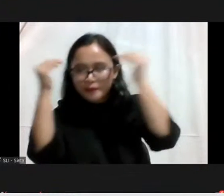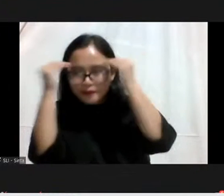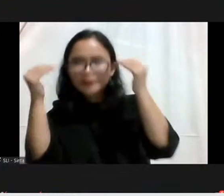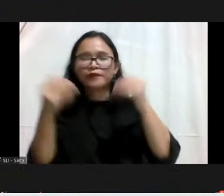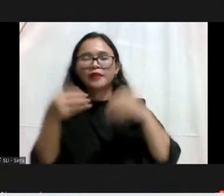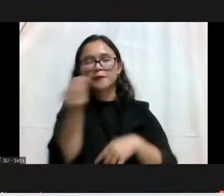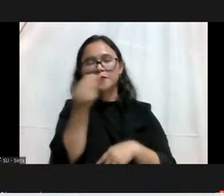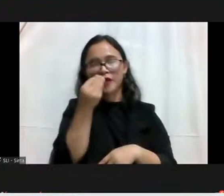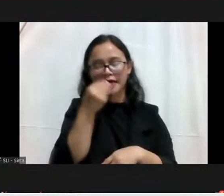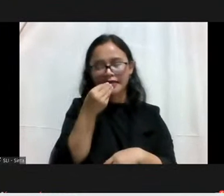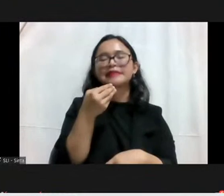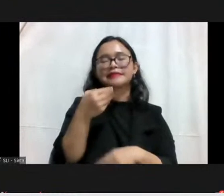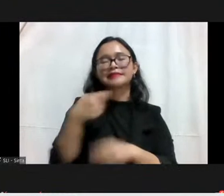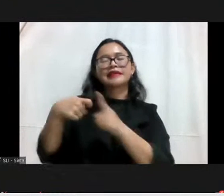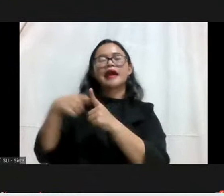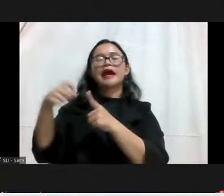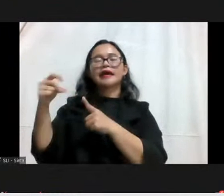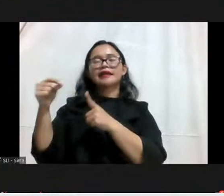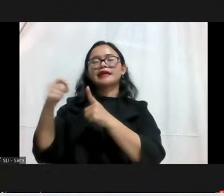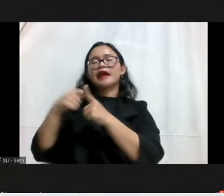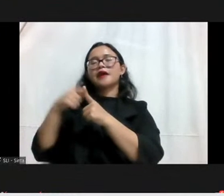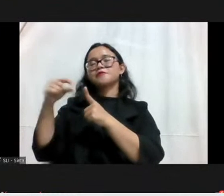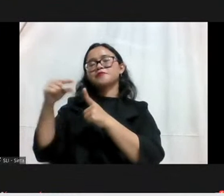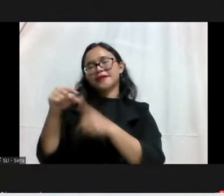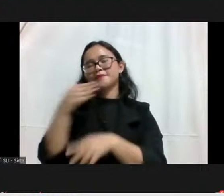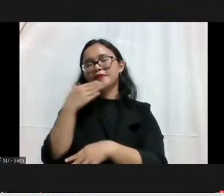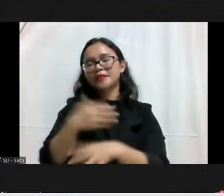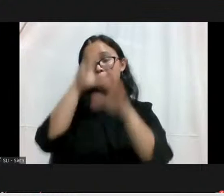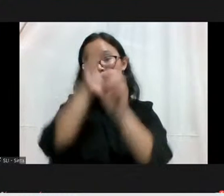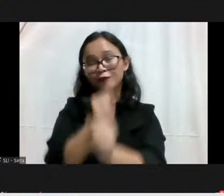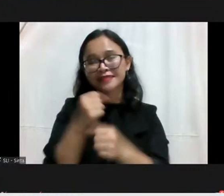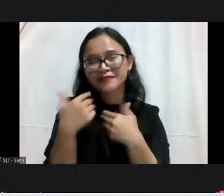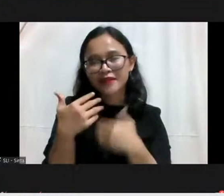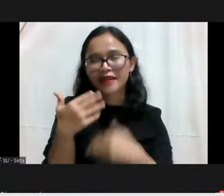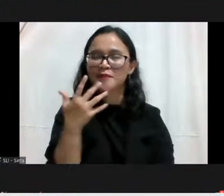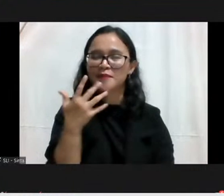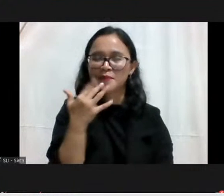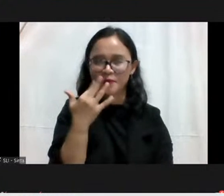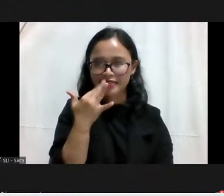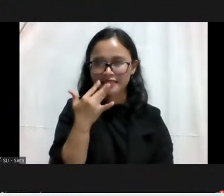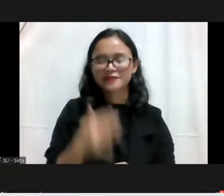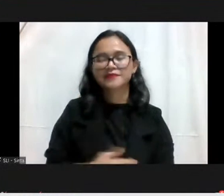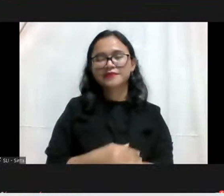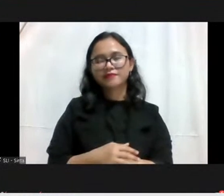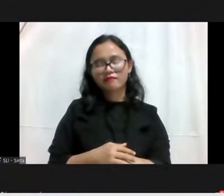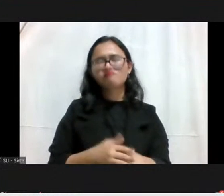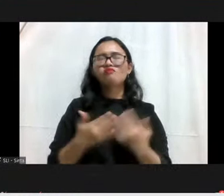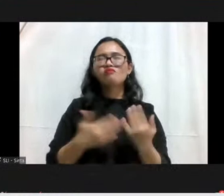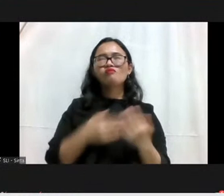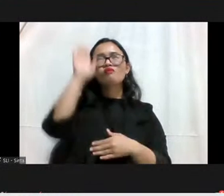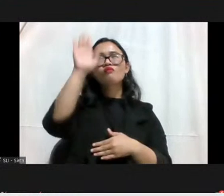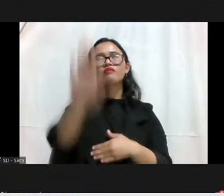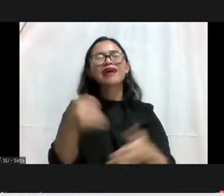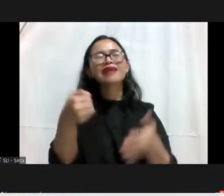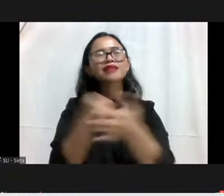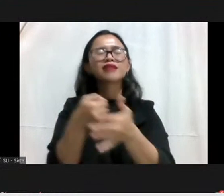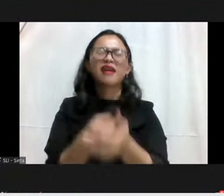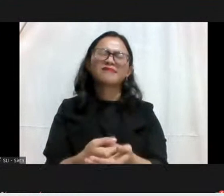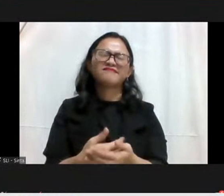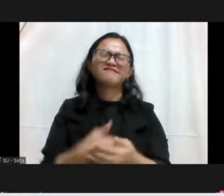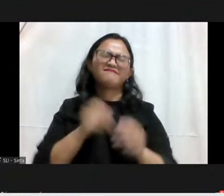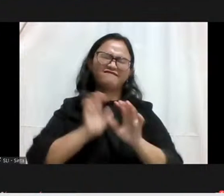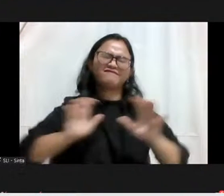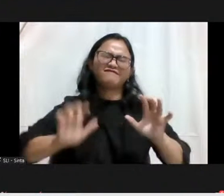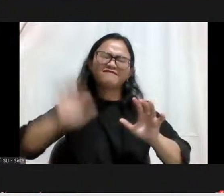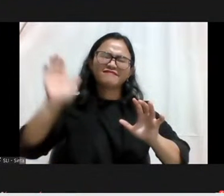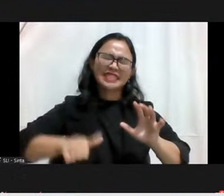mulai akan masuk di entry point-nya adalah sektor perberasan nah tantangan ke depan saya rasa Mas masih banyak terutama kaitannya dengan